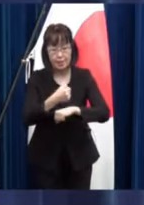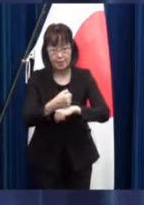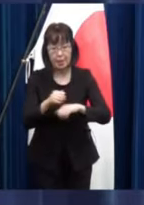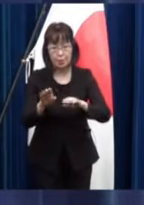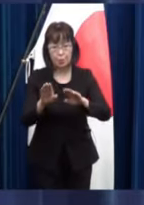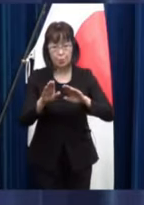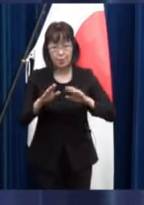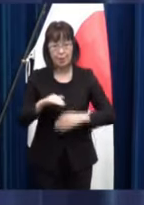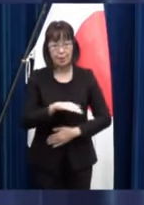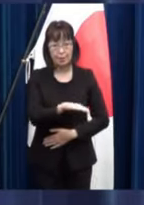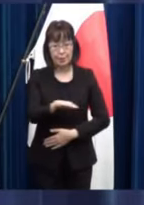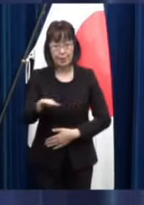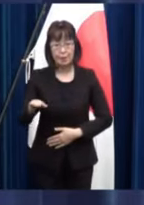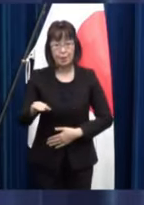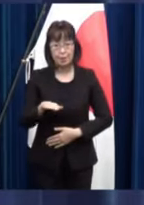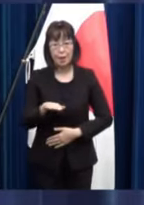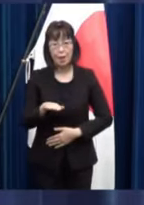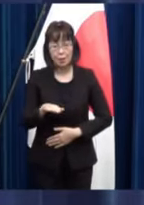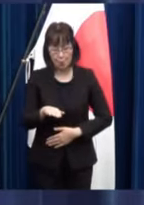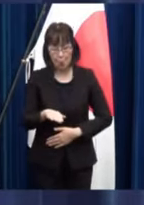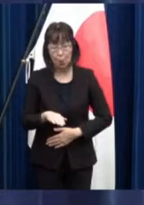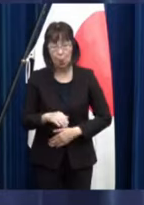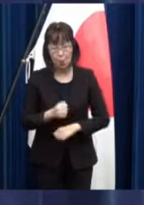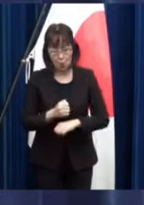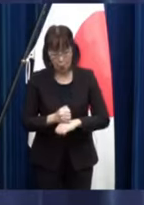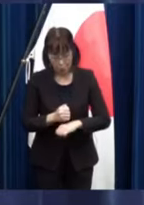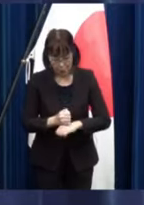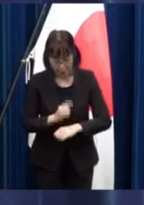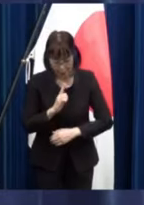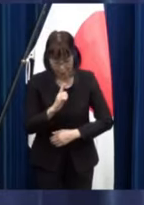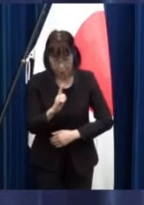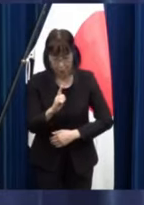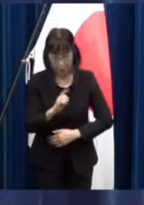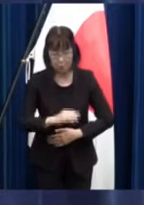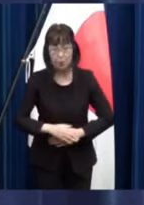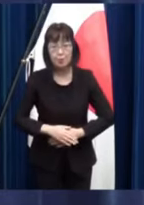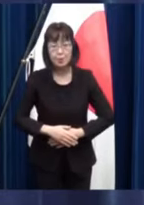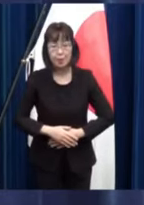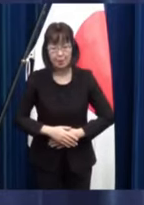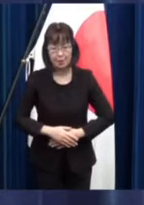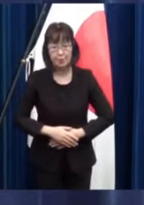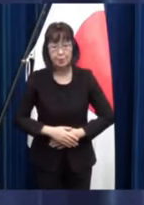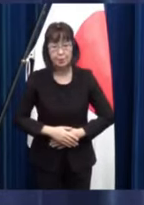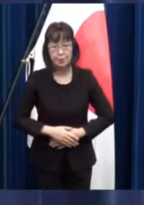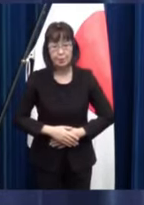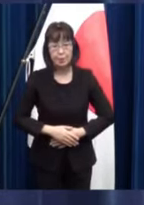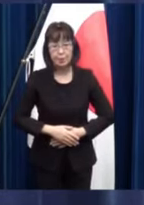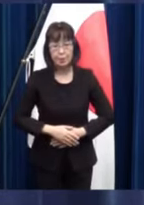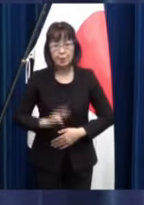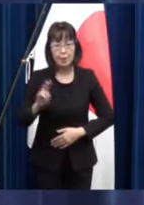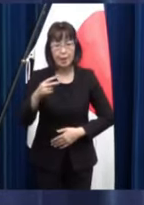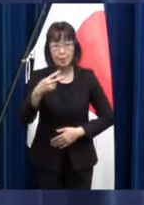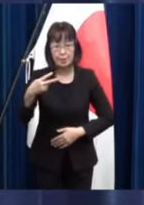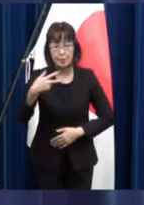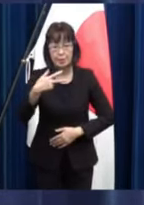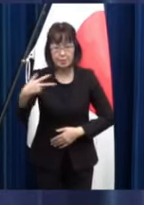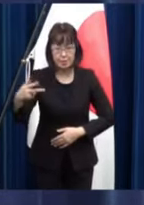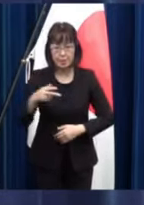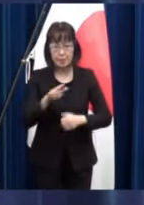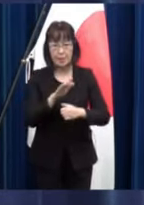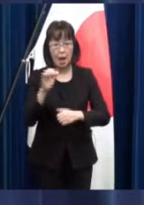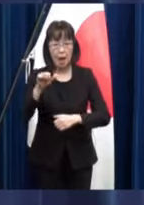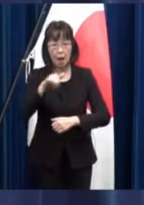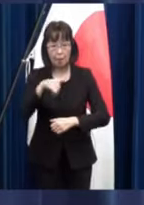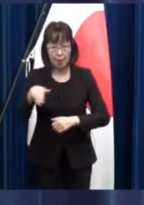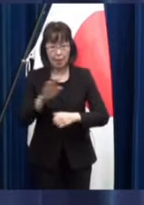た方々にお見舞いを申し上げます。これまで第二次安倍政権の内閣官房長官として